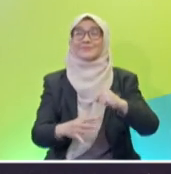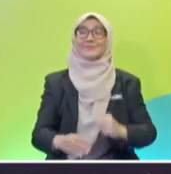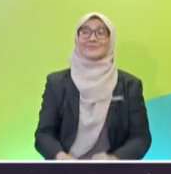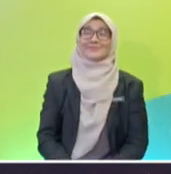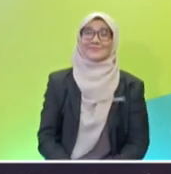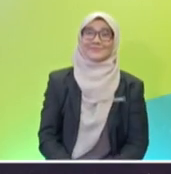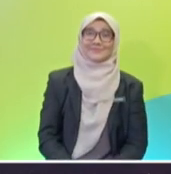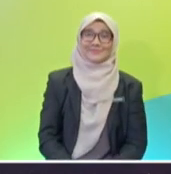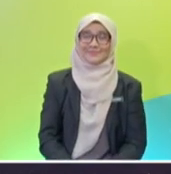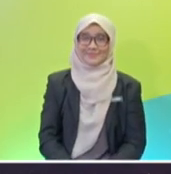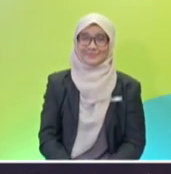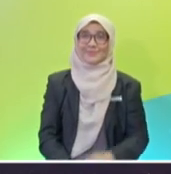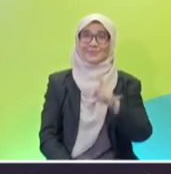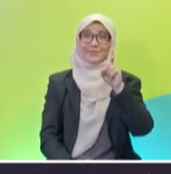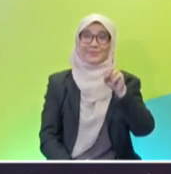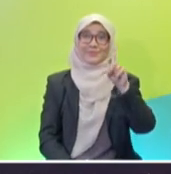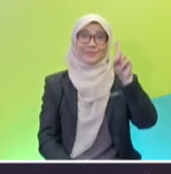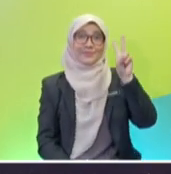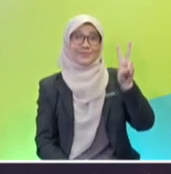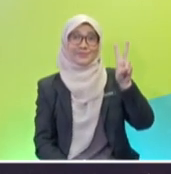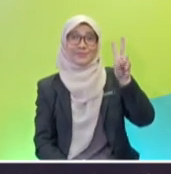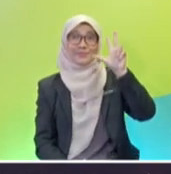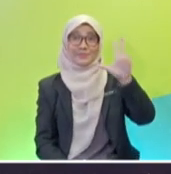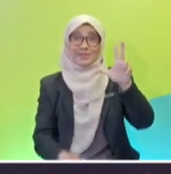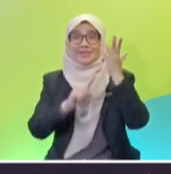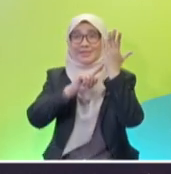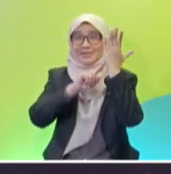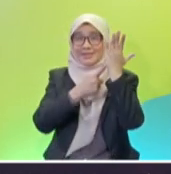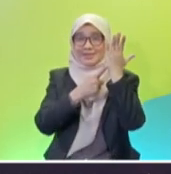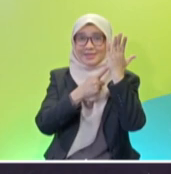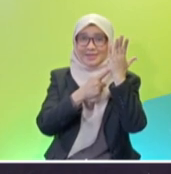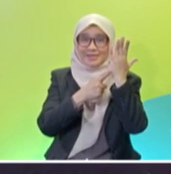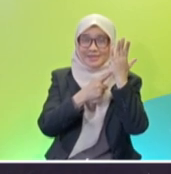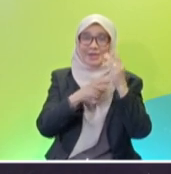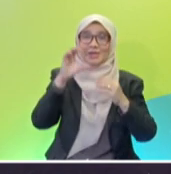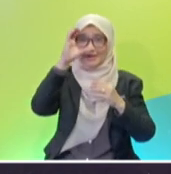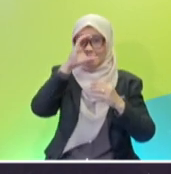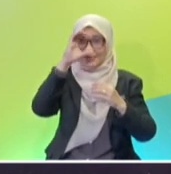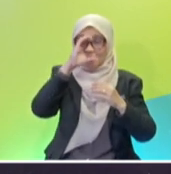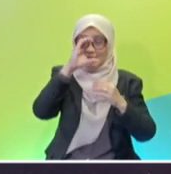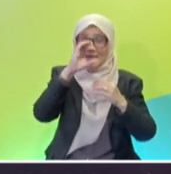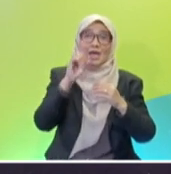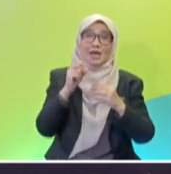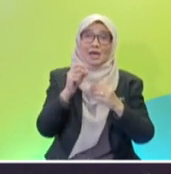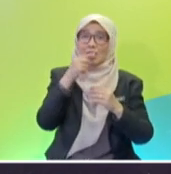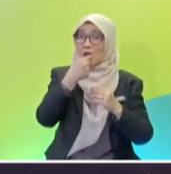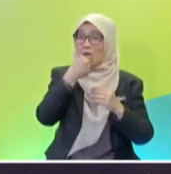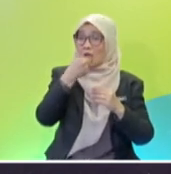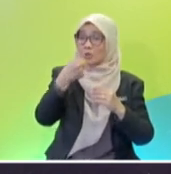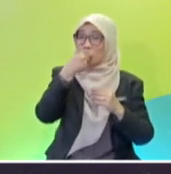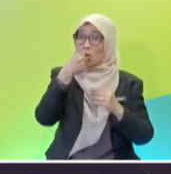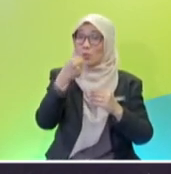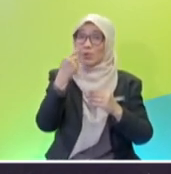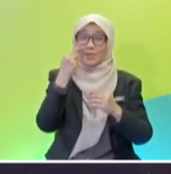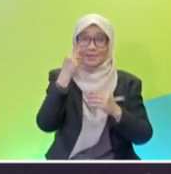Nak mula? Okey. Satu, dua, Baik, saya nak cari strawberry. Di mana strawberry? Saya